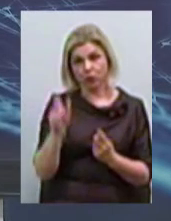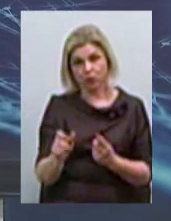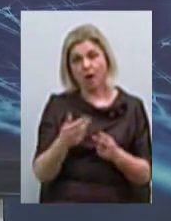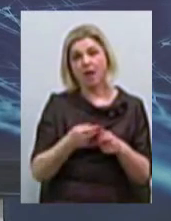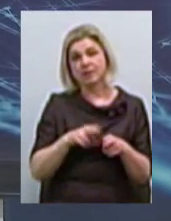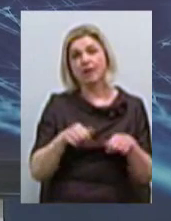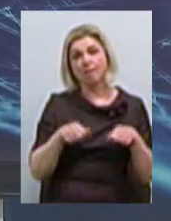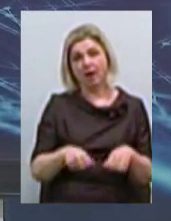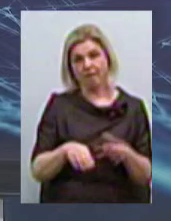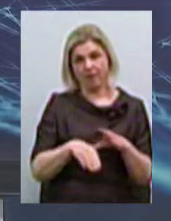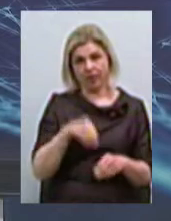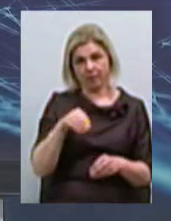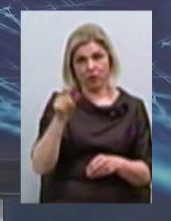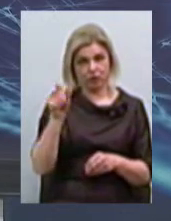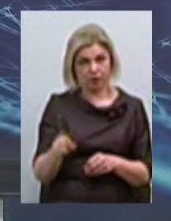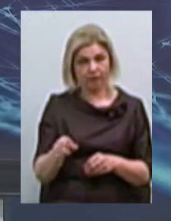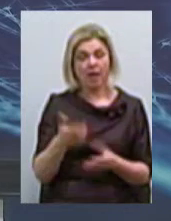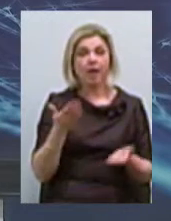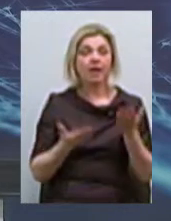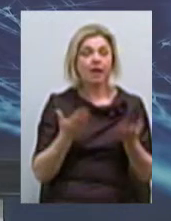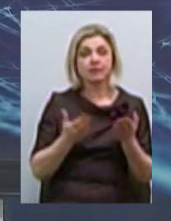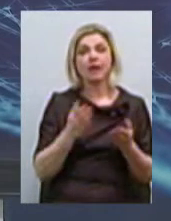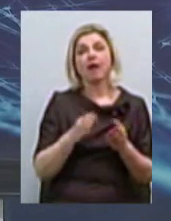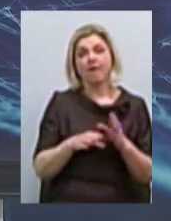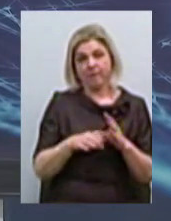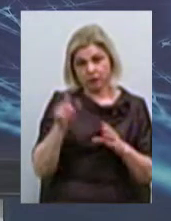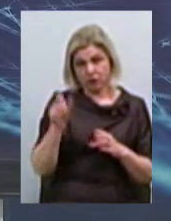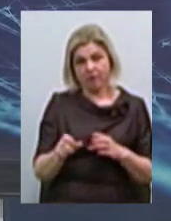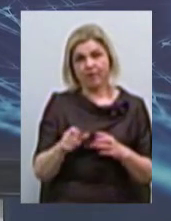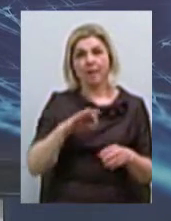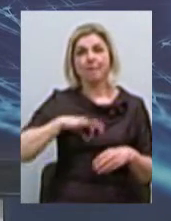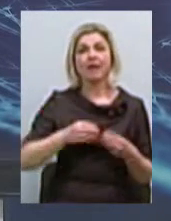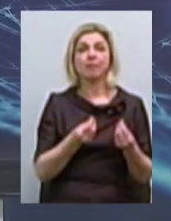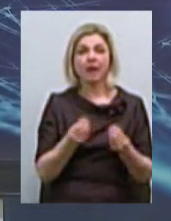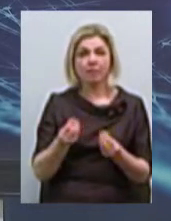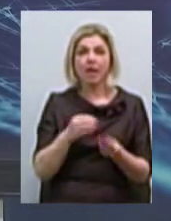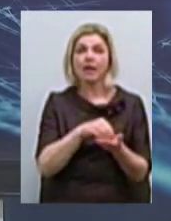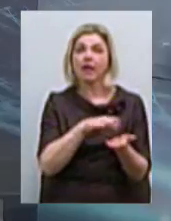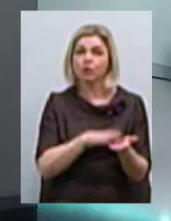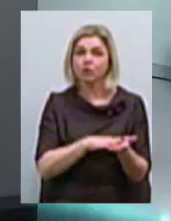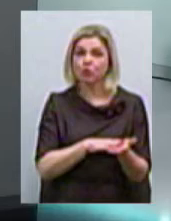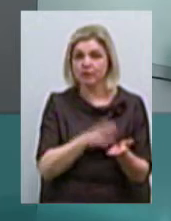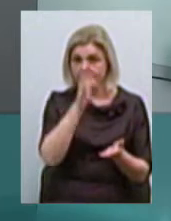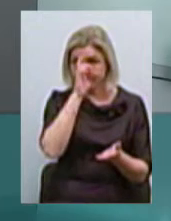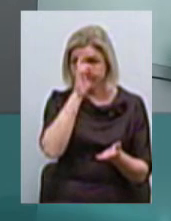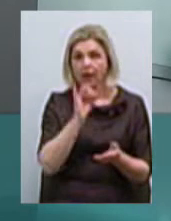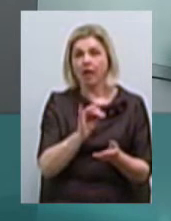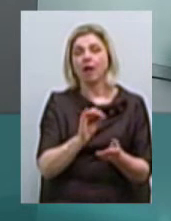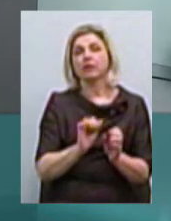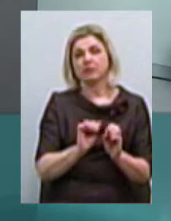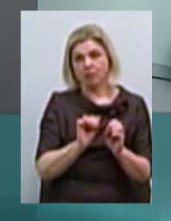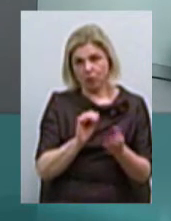вибору платника. У випадку, якщо фізична особа-підприємець реєструється, він декларує свої доходи